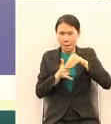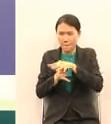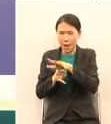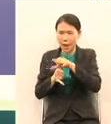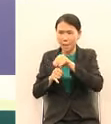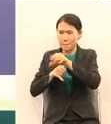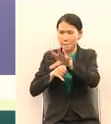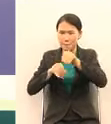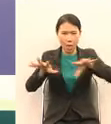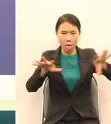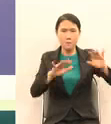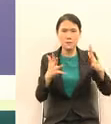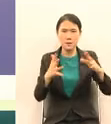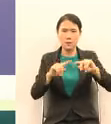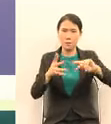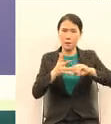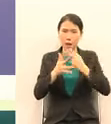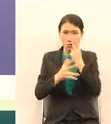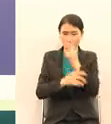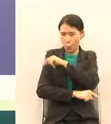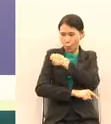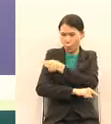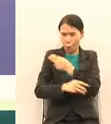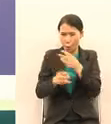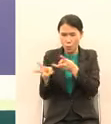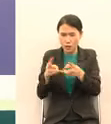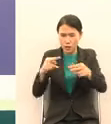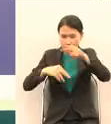ท่านเองได้รับการตรวจที่เหมาะสมครับ